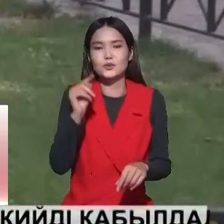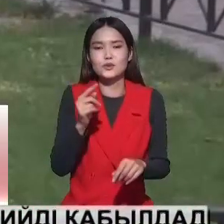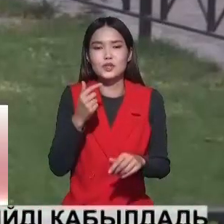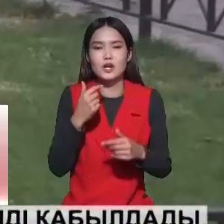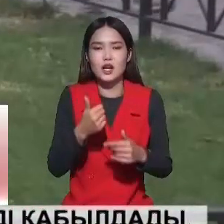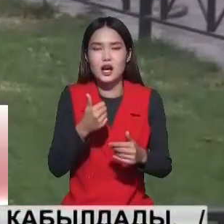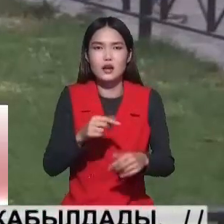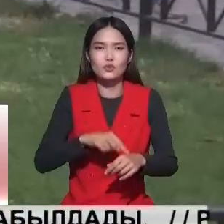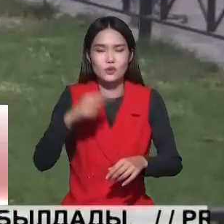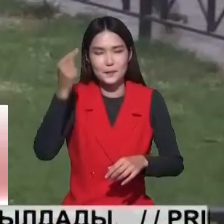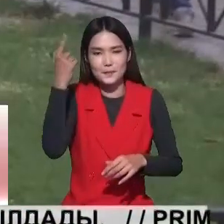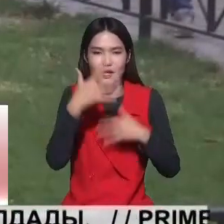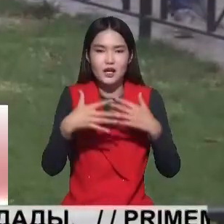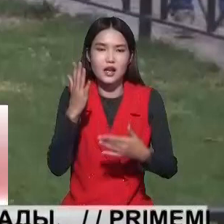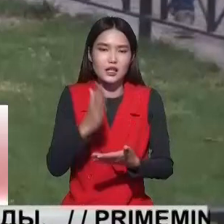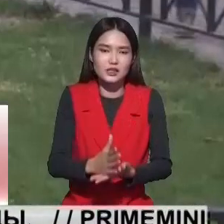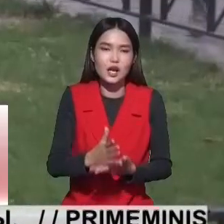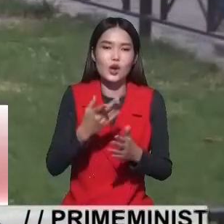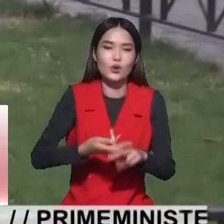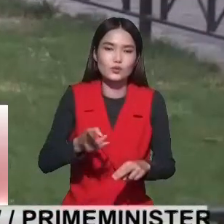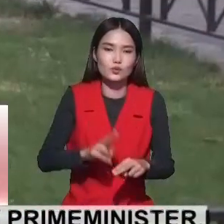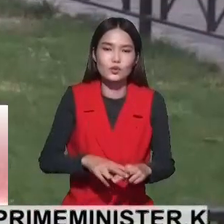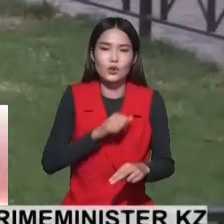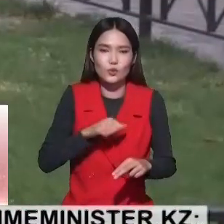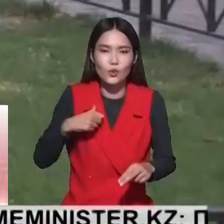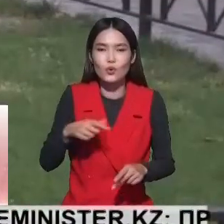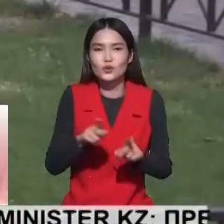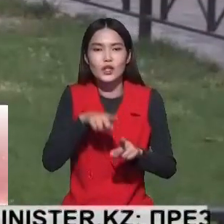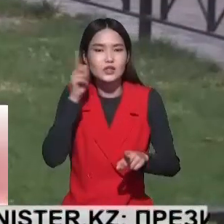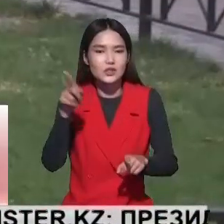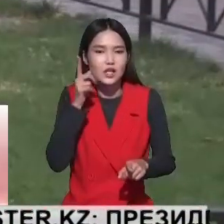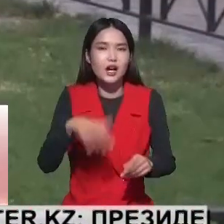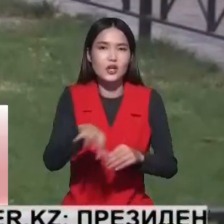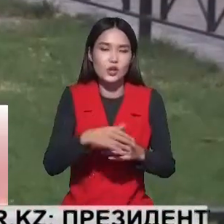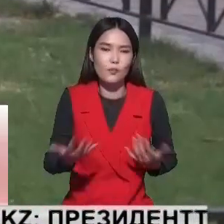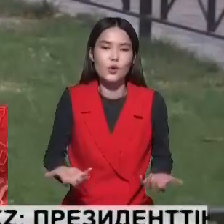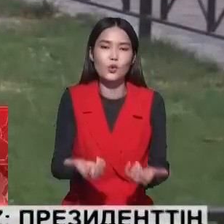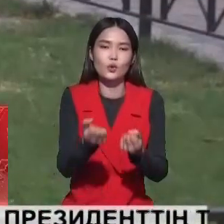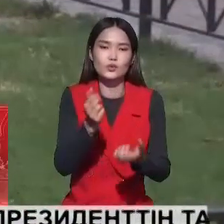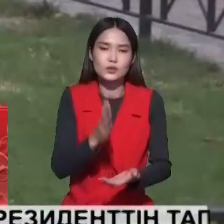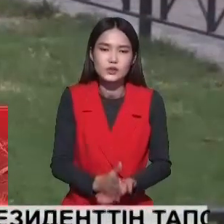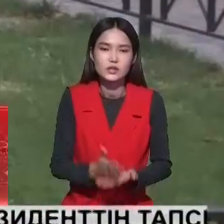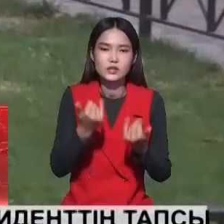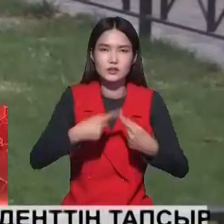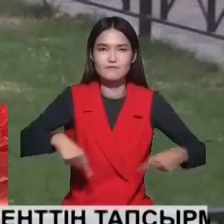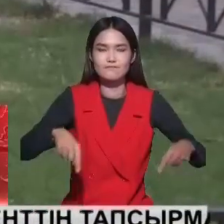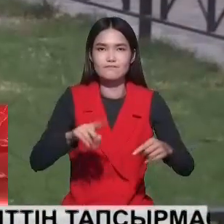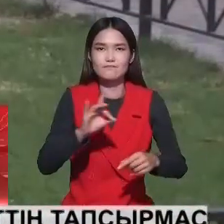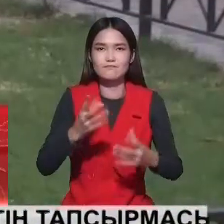атап өткіміз келіп жатыр. Бұл жобалардың барлығы өзіміздің жастардың да қолдауымен өзінің жалғасын табатын болады.